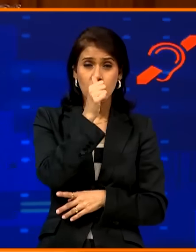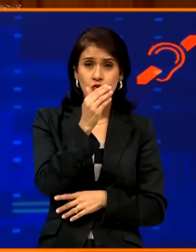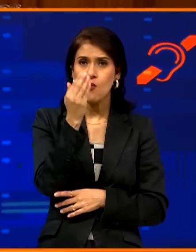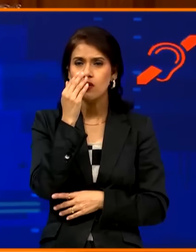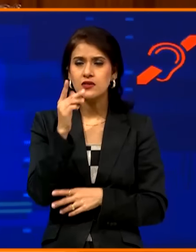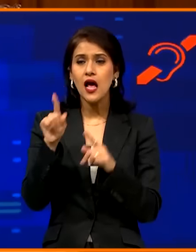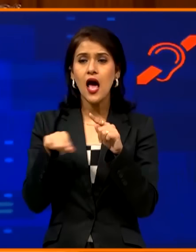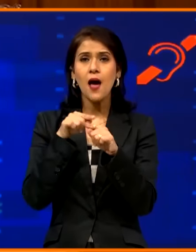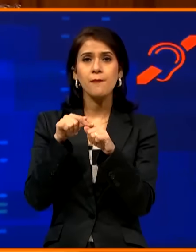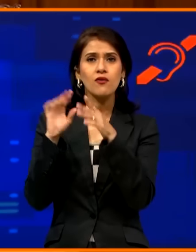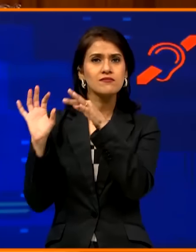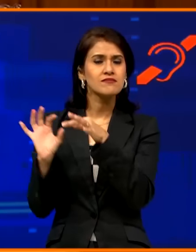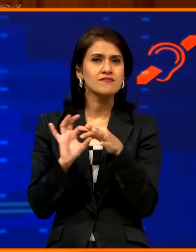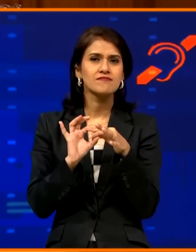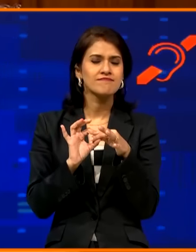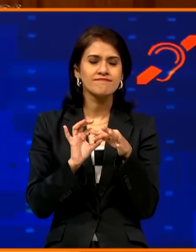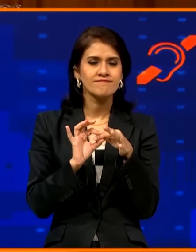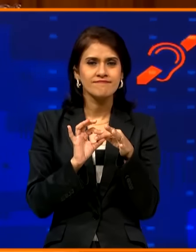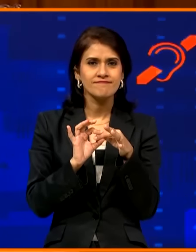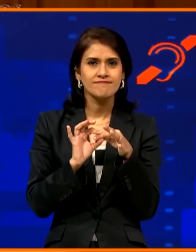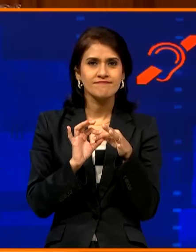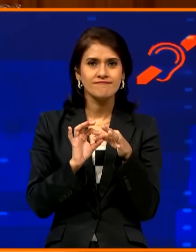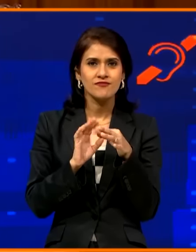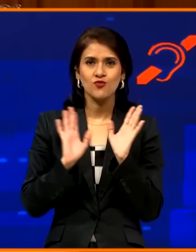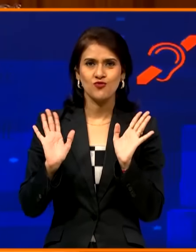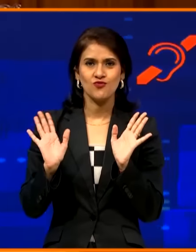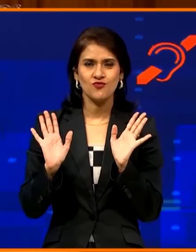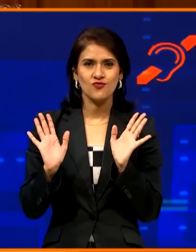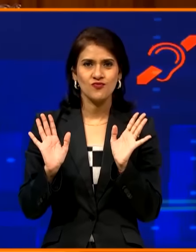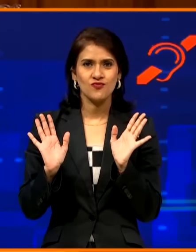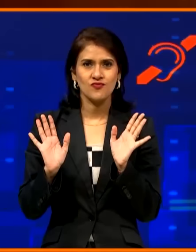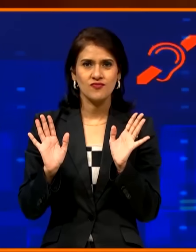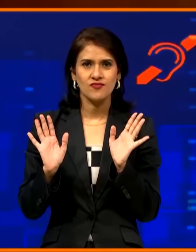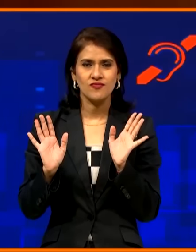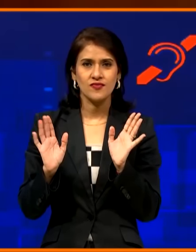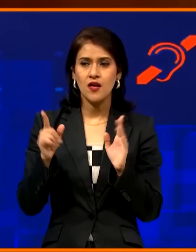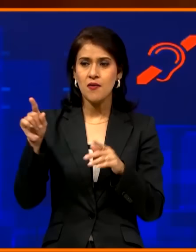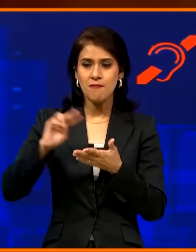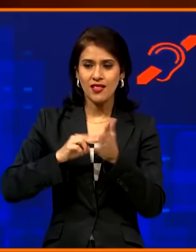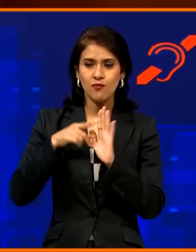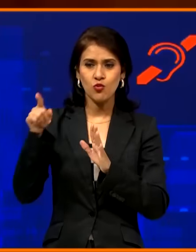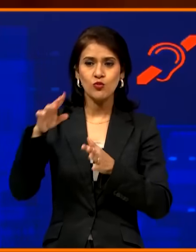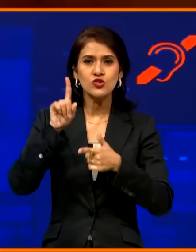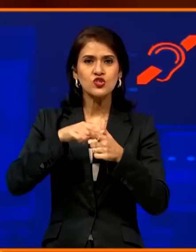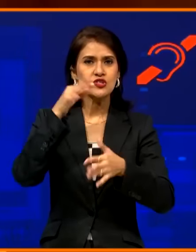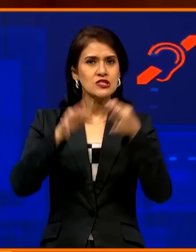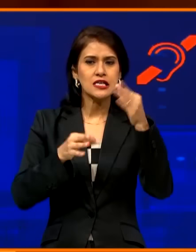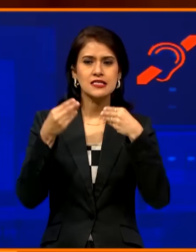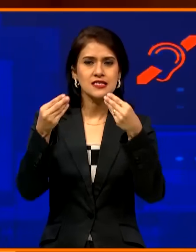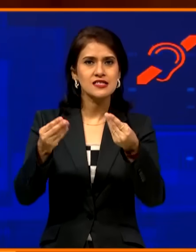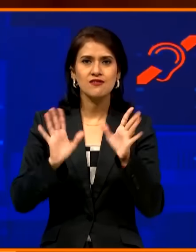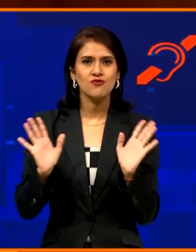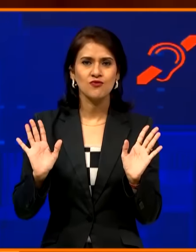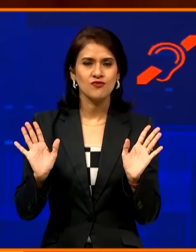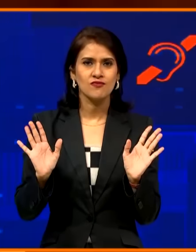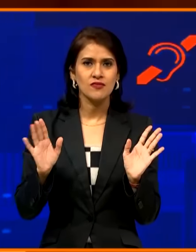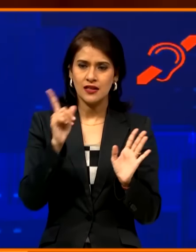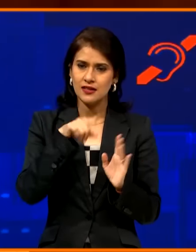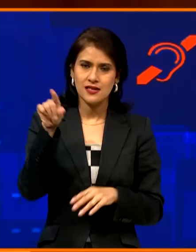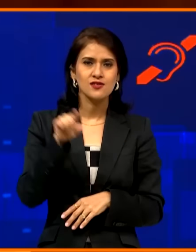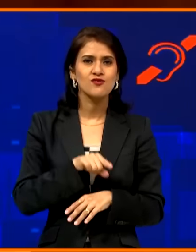देखेंगे तो मुझे नहीं लगता कि आप इंसाफ करेंगे बहुत बहुत नाइंसाफी की बात होगी धर्म नहीं